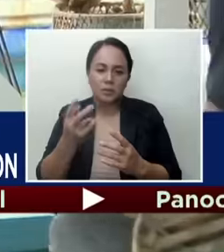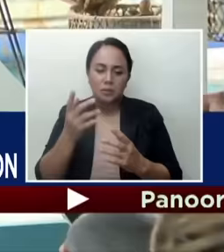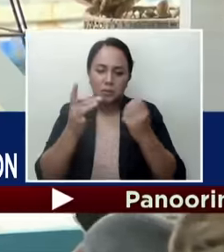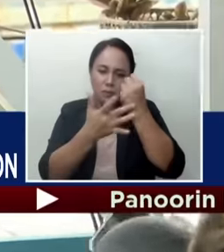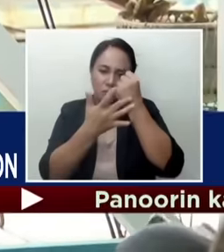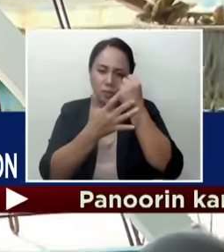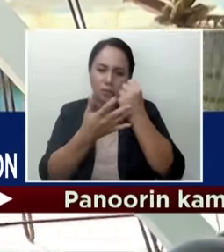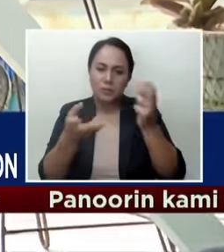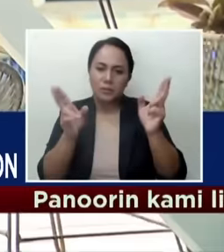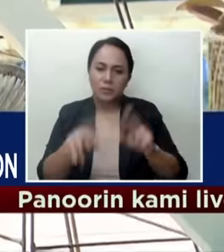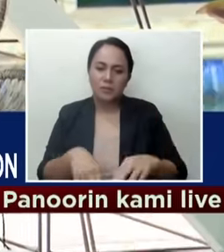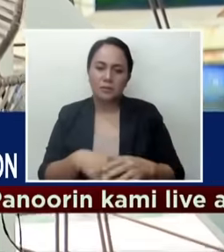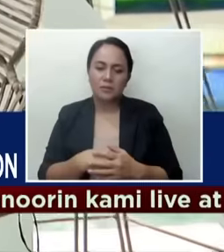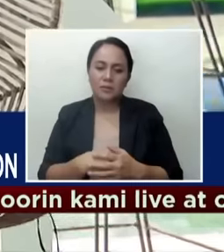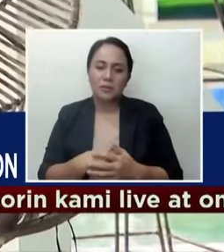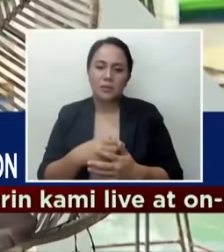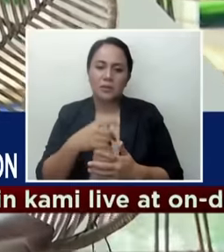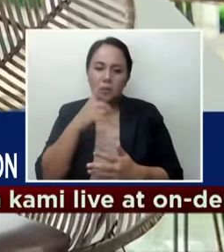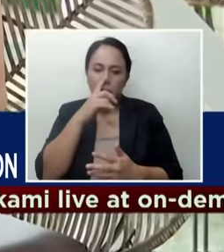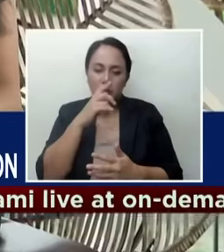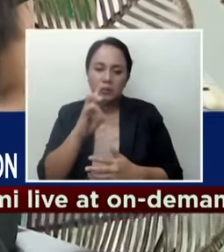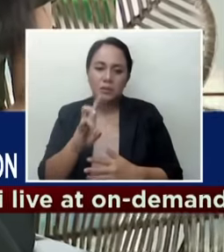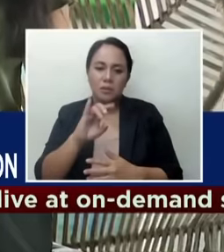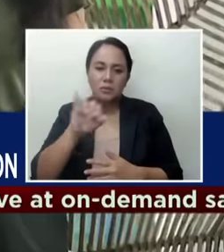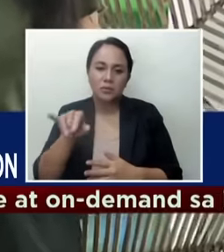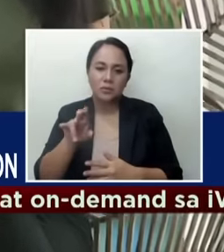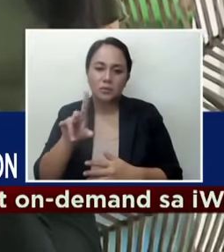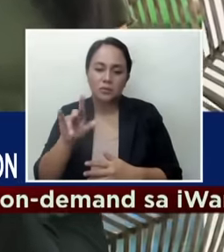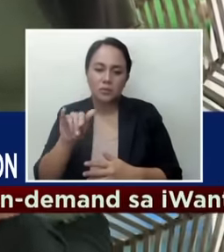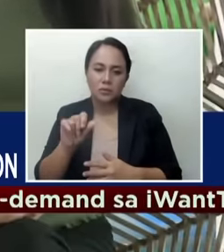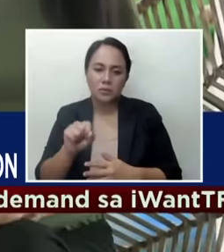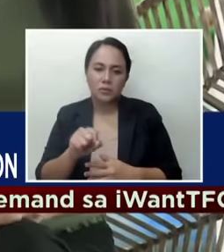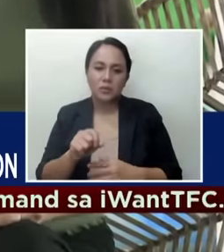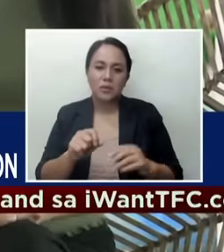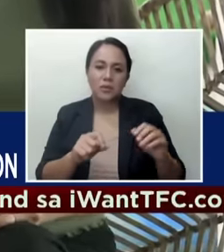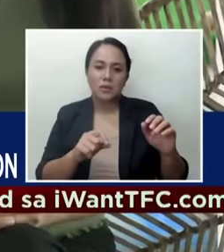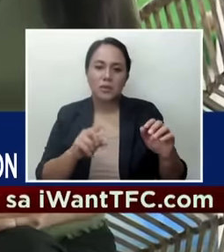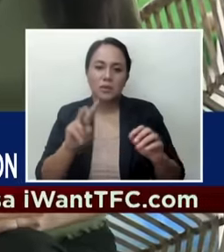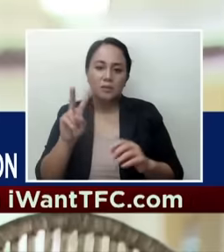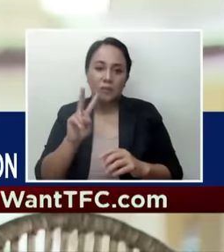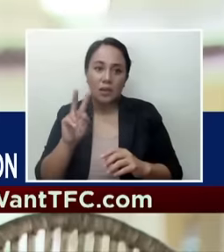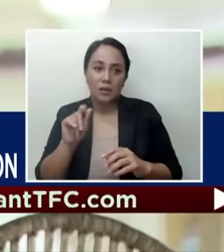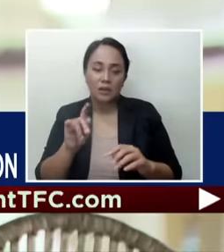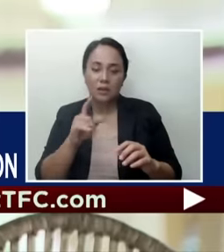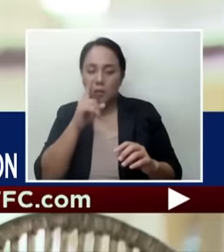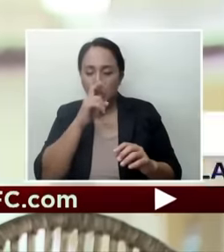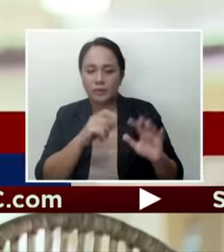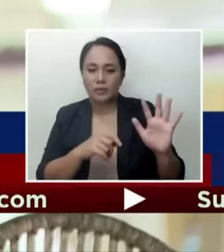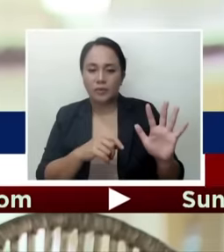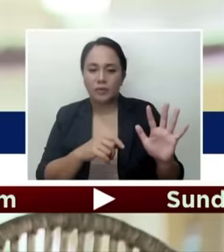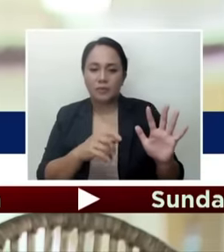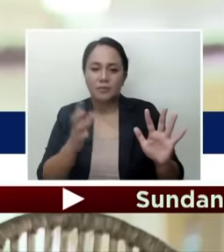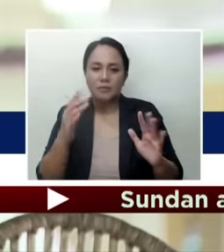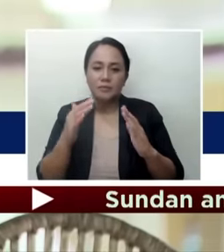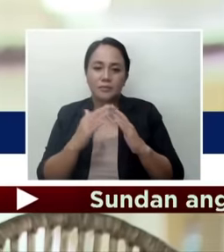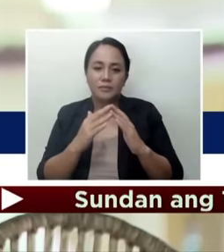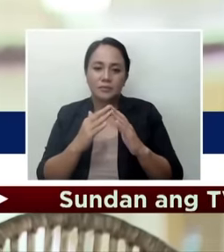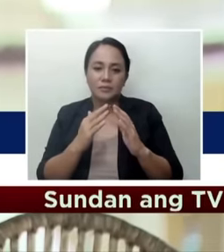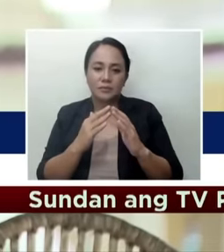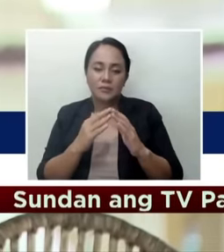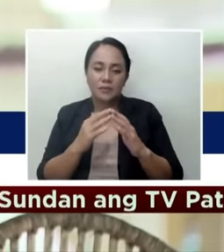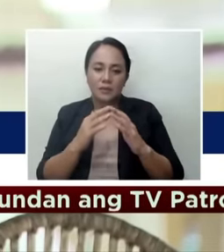nangyari. 7 taon noon si Julius at 5 taon naman si Valerie Joy. Yung bahay namin